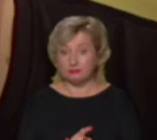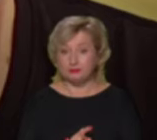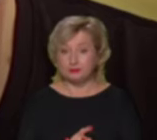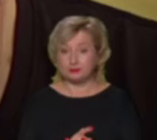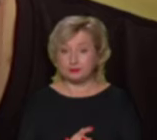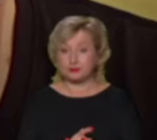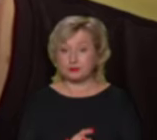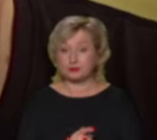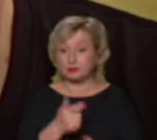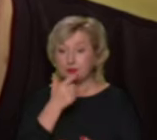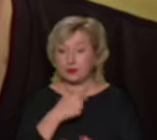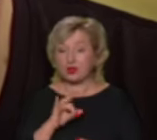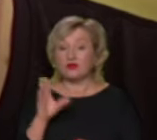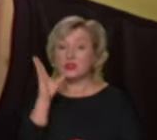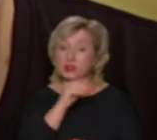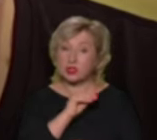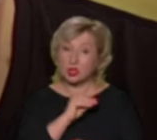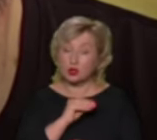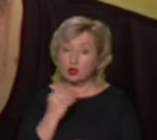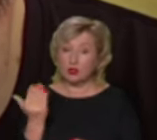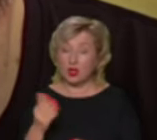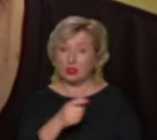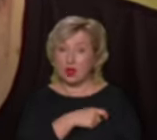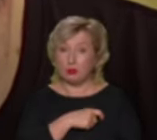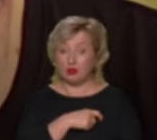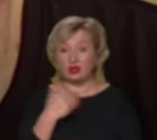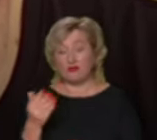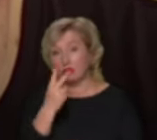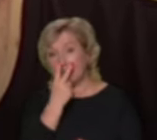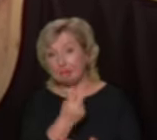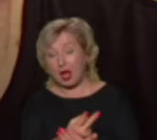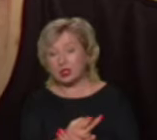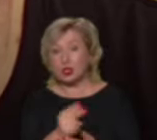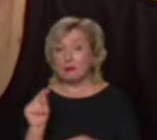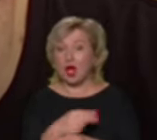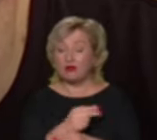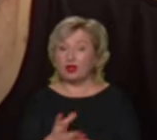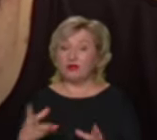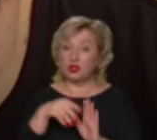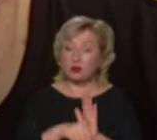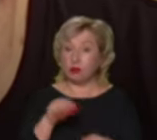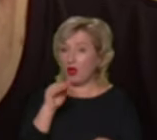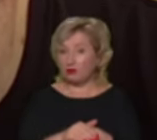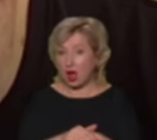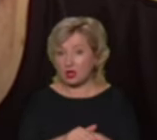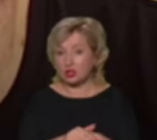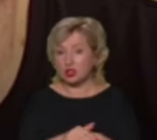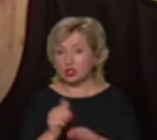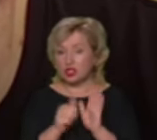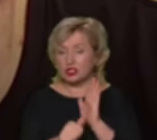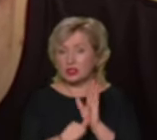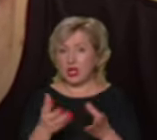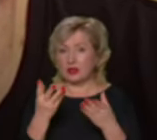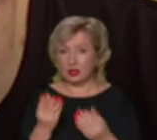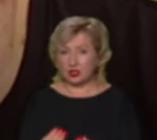пане Ігоре, встигнуть вони його, депутати, на ваше бачення, якісь правки повносити? Там же ж по факту вийде 60 днів,